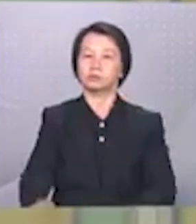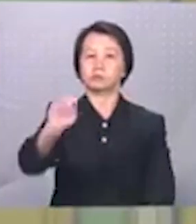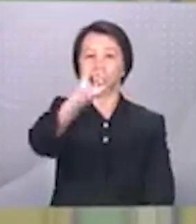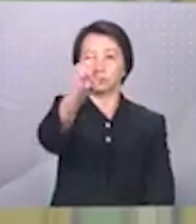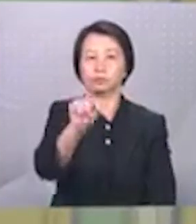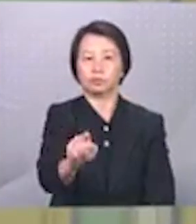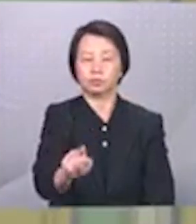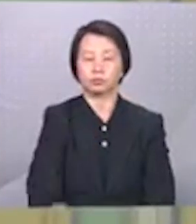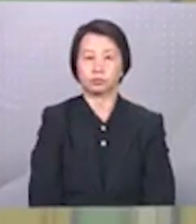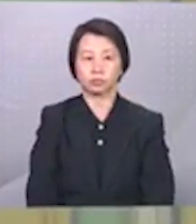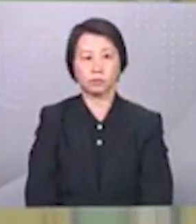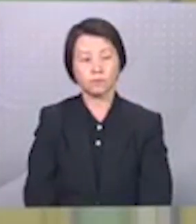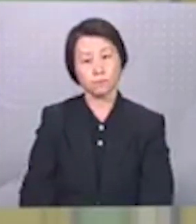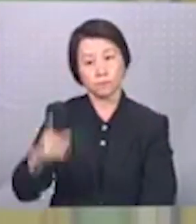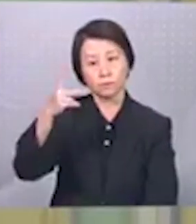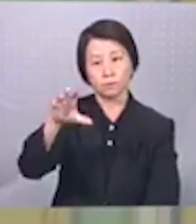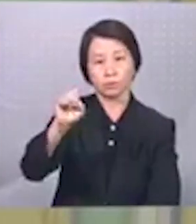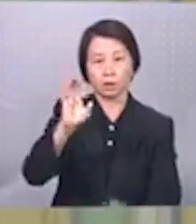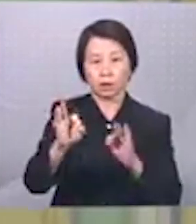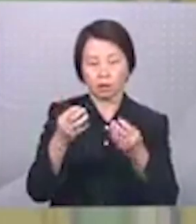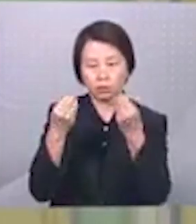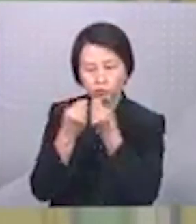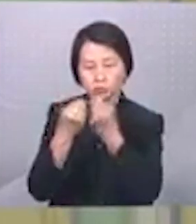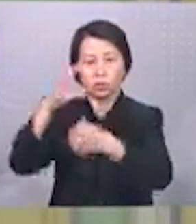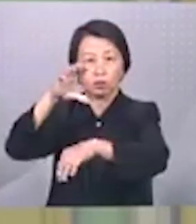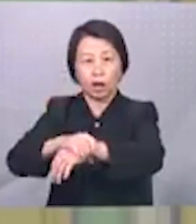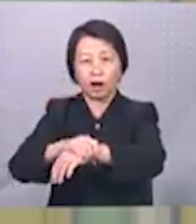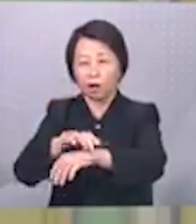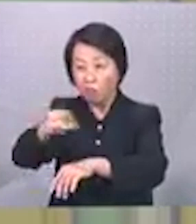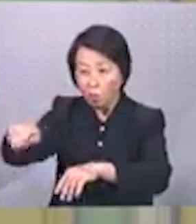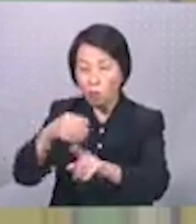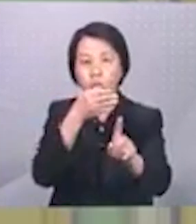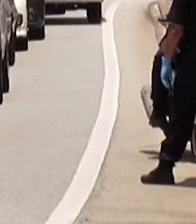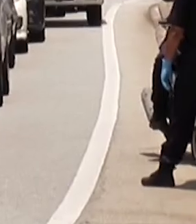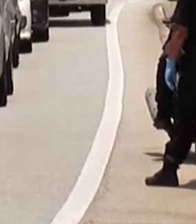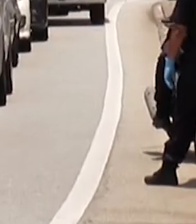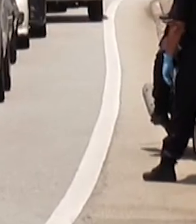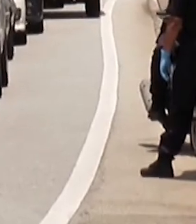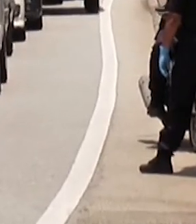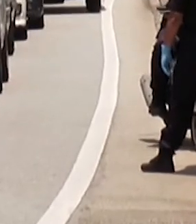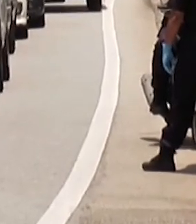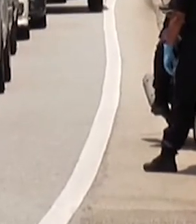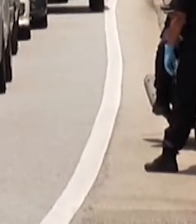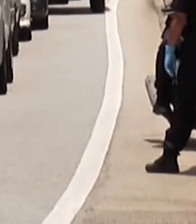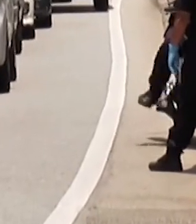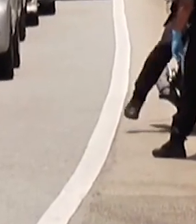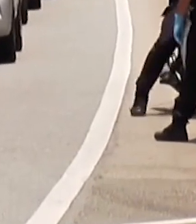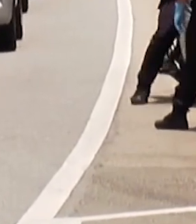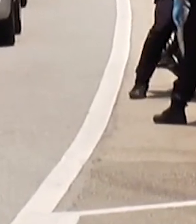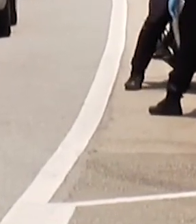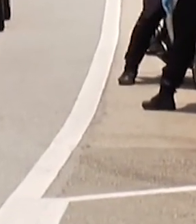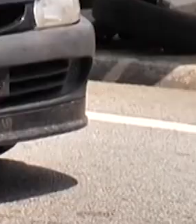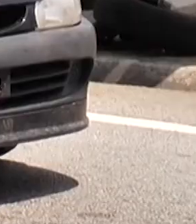Hai seks kalau dilihat jumlah tangkapan baiknya Inka pipi ini masih banyak lebih 500-600